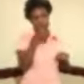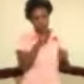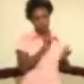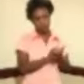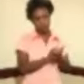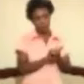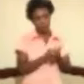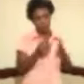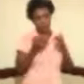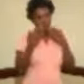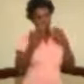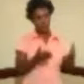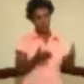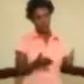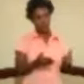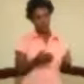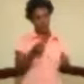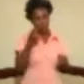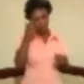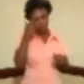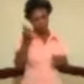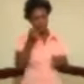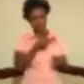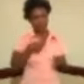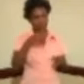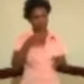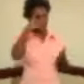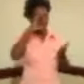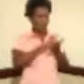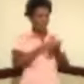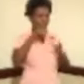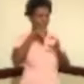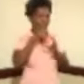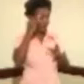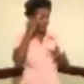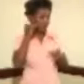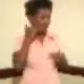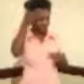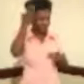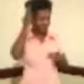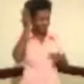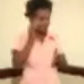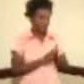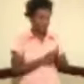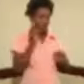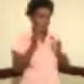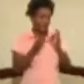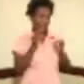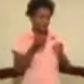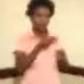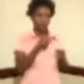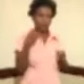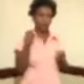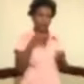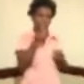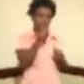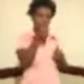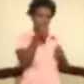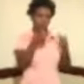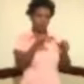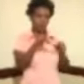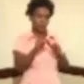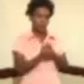Merci pour les gens qui sont dans la tête calée. Merci parce que vous voulez changement. Et m'a dit, vous dire, si c'est 10 gouttes nous gagnons dans poche, nous mettons 10 gouttes ça